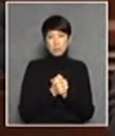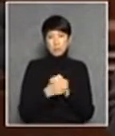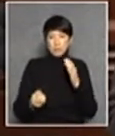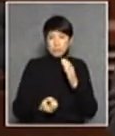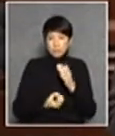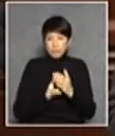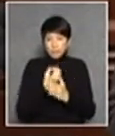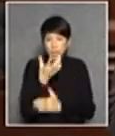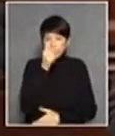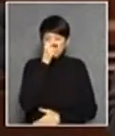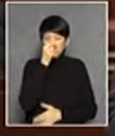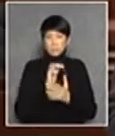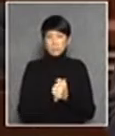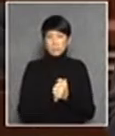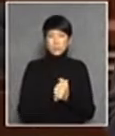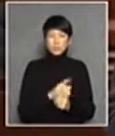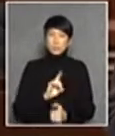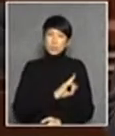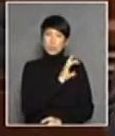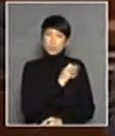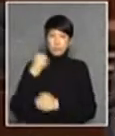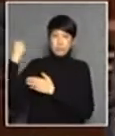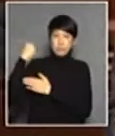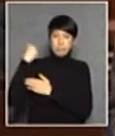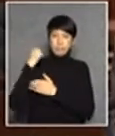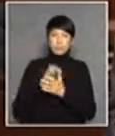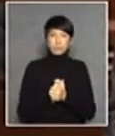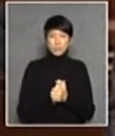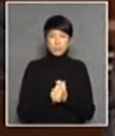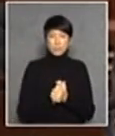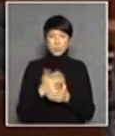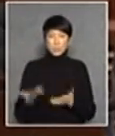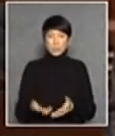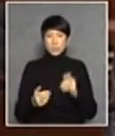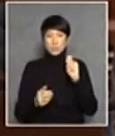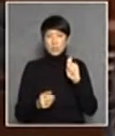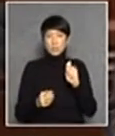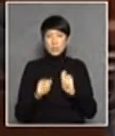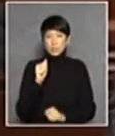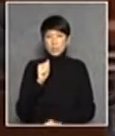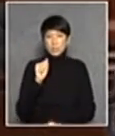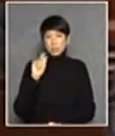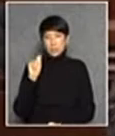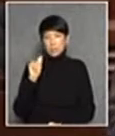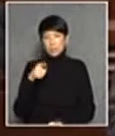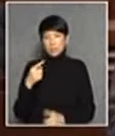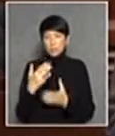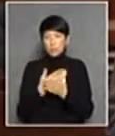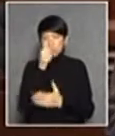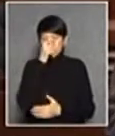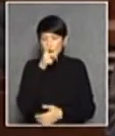嘅興趣，佢就自然會努力。你哋而家 TSA 嗰啲，我想問你啟唔啟發到個小朋友嘅興趣